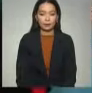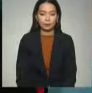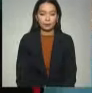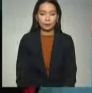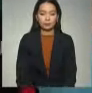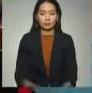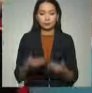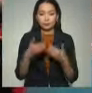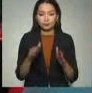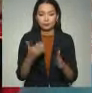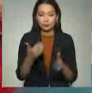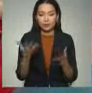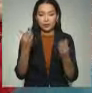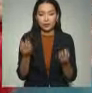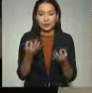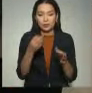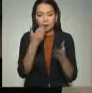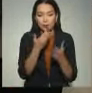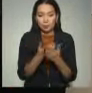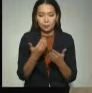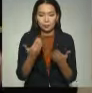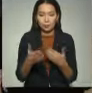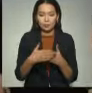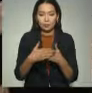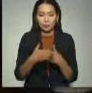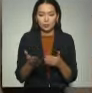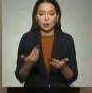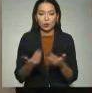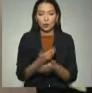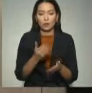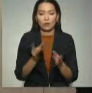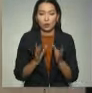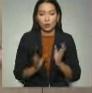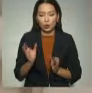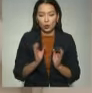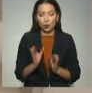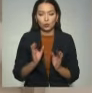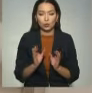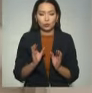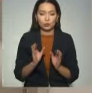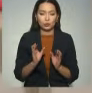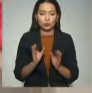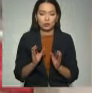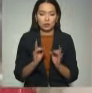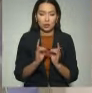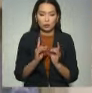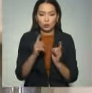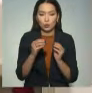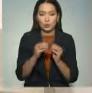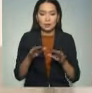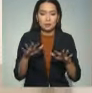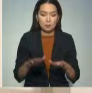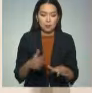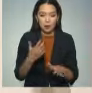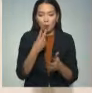Торжественное открытие в канун Дня независимости распахнуло свои двери новое студенческое общежитие на 110 мест. Подобные проекты – хороший образец